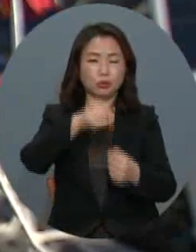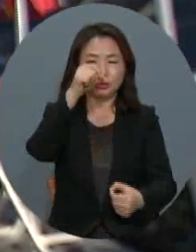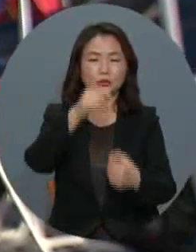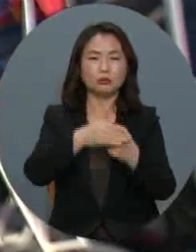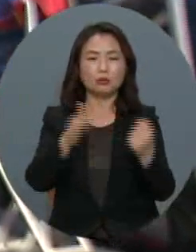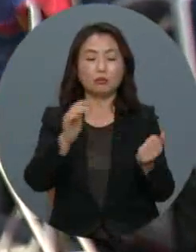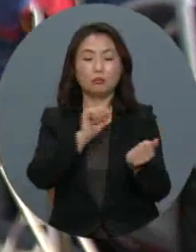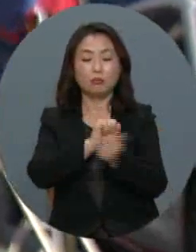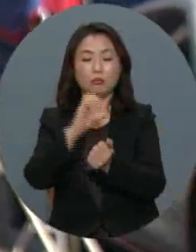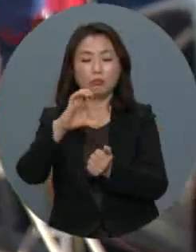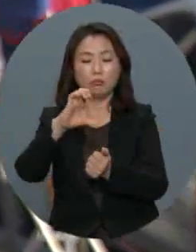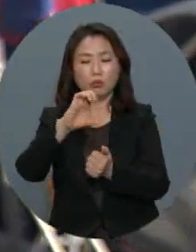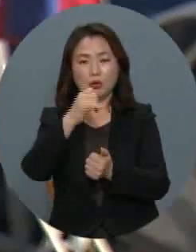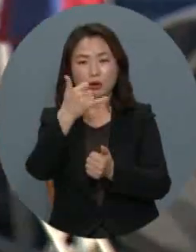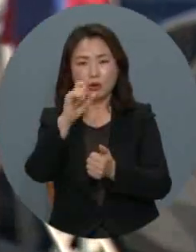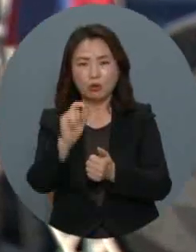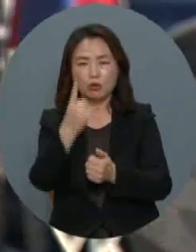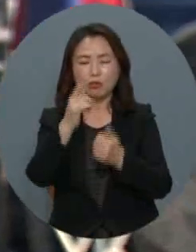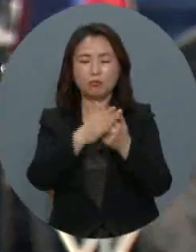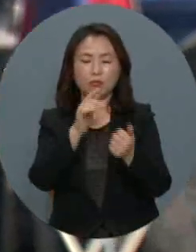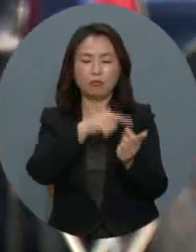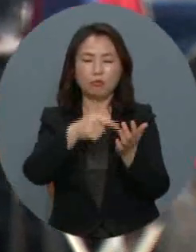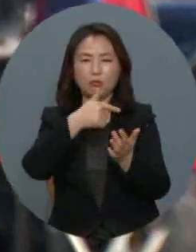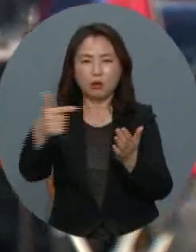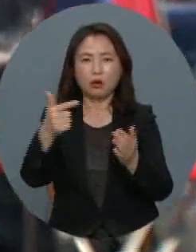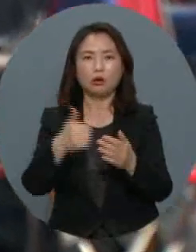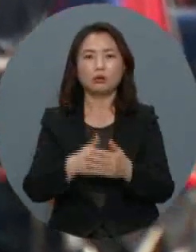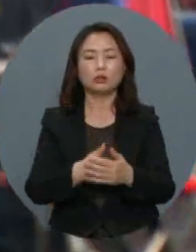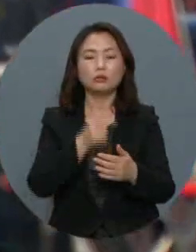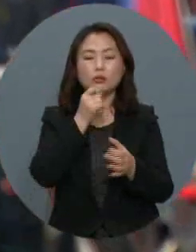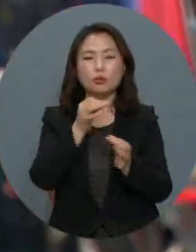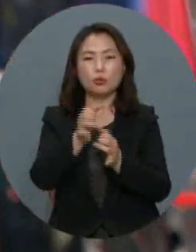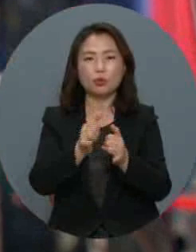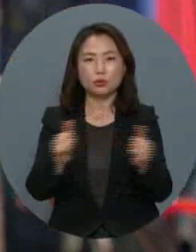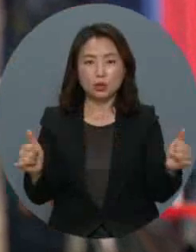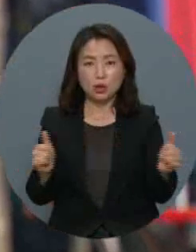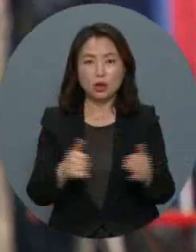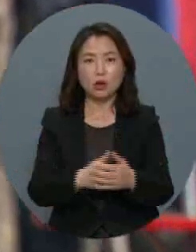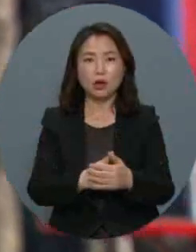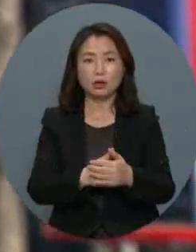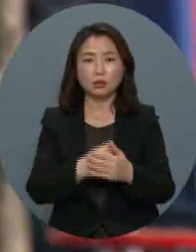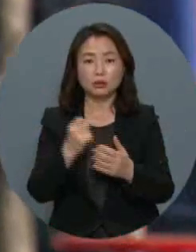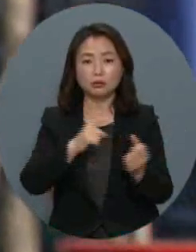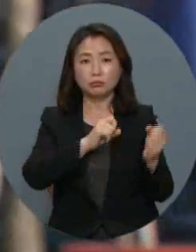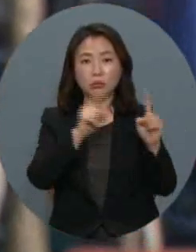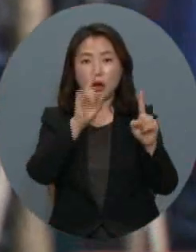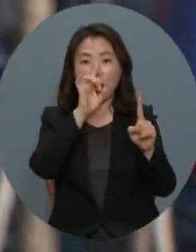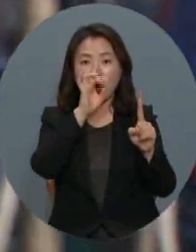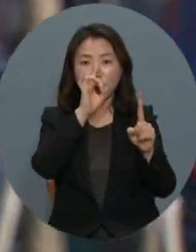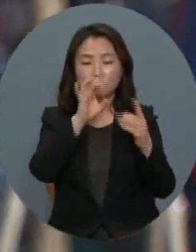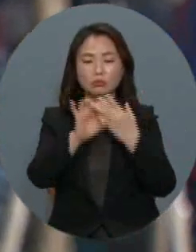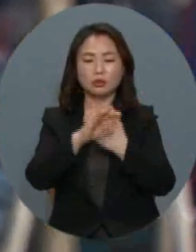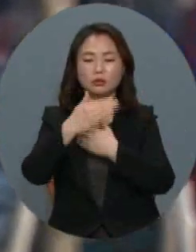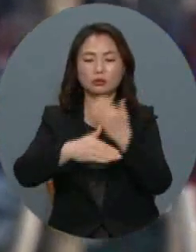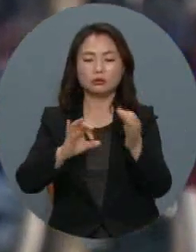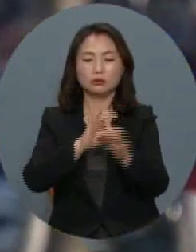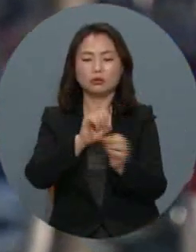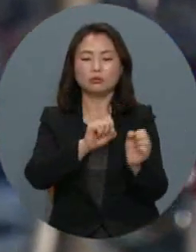큰 타격을 준 코로나19. 피해의 중심에 있는 소상공인 자영업자를 일으켜 세우지 못한다면